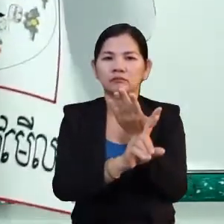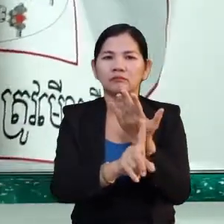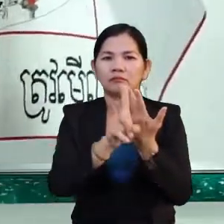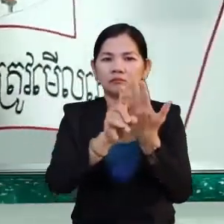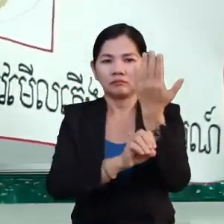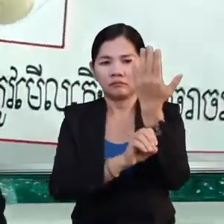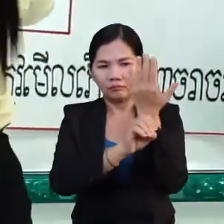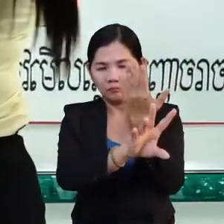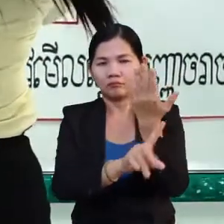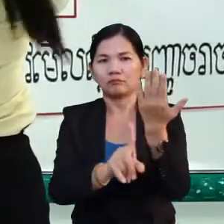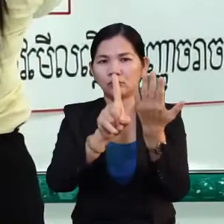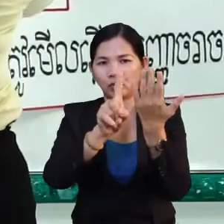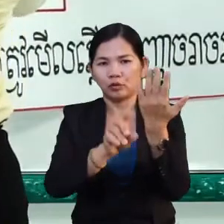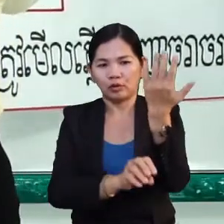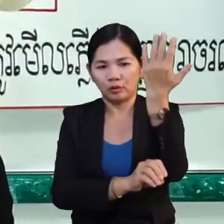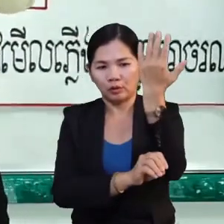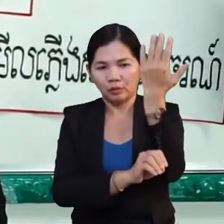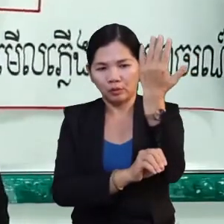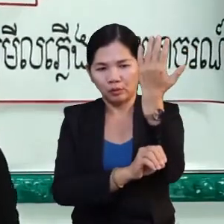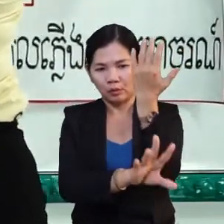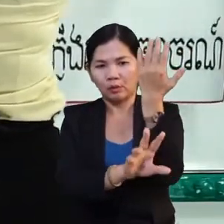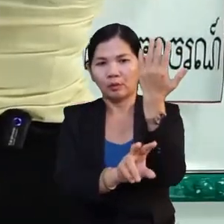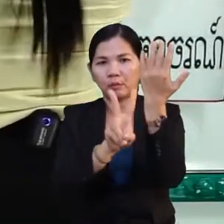តាមខៀនយើងនឹងឃើញអ្វីបន្តទៀត